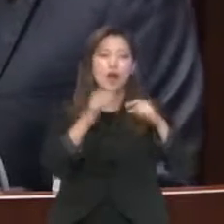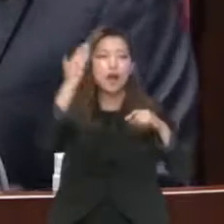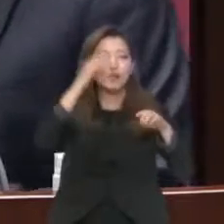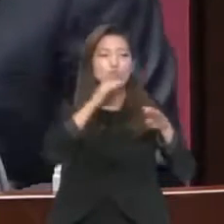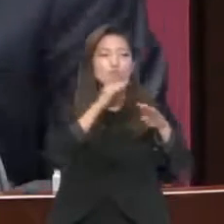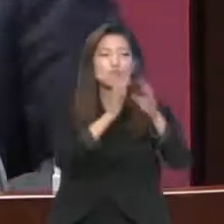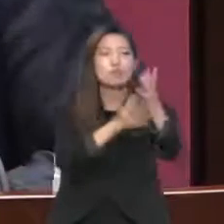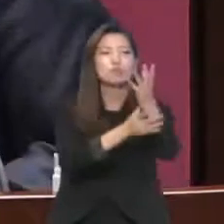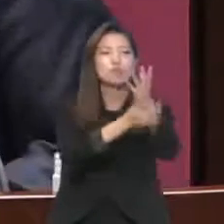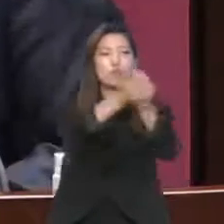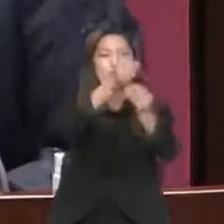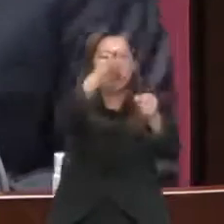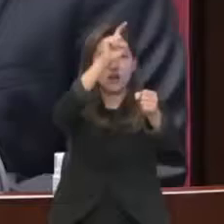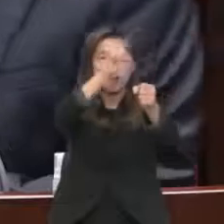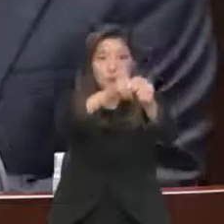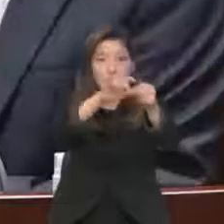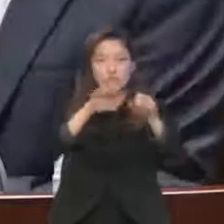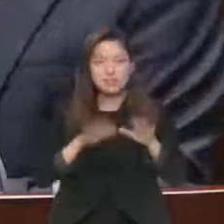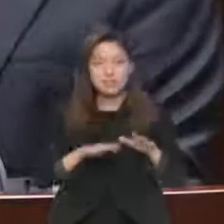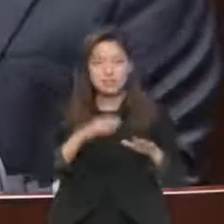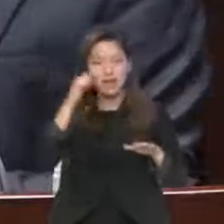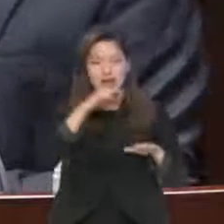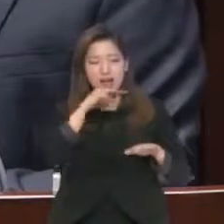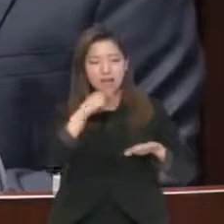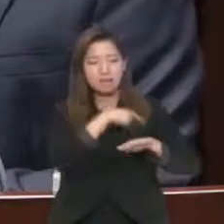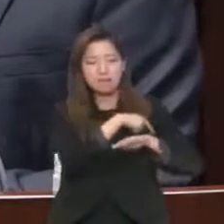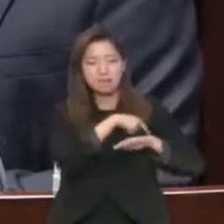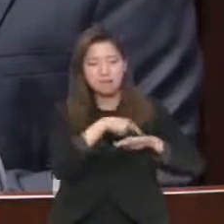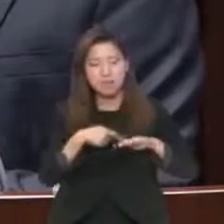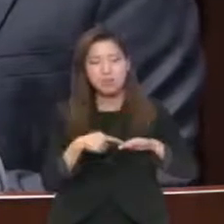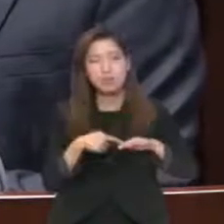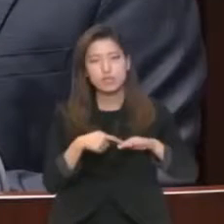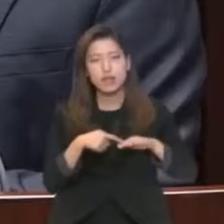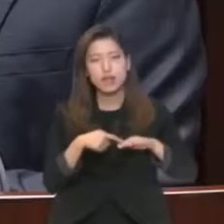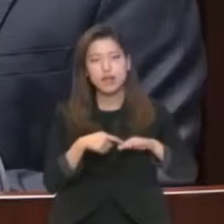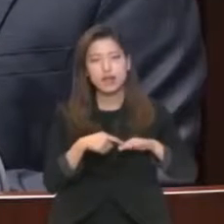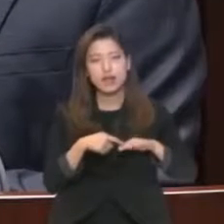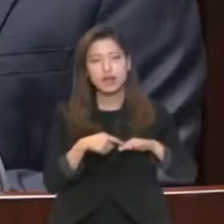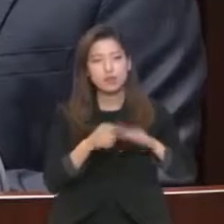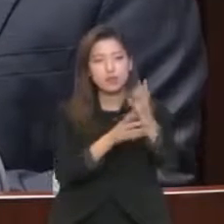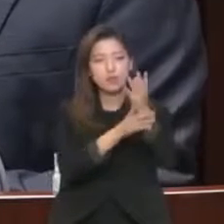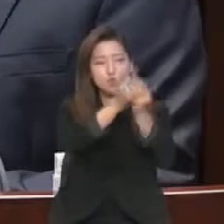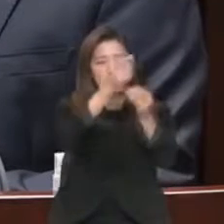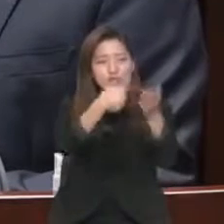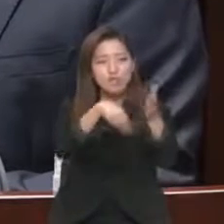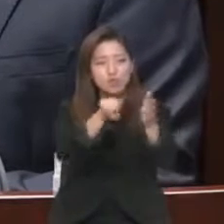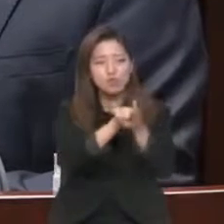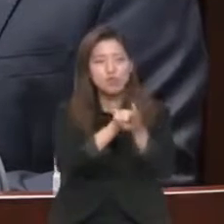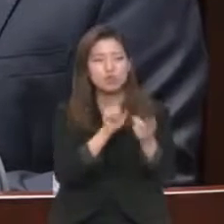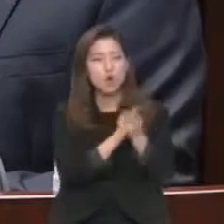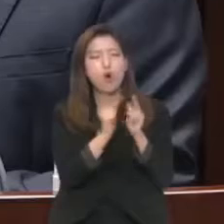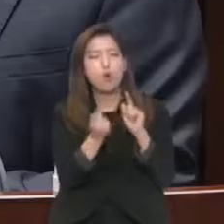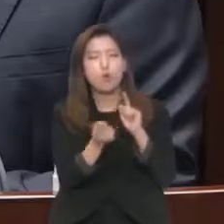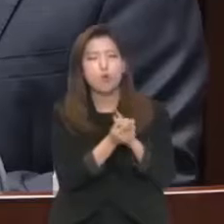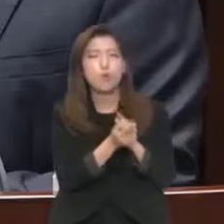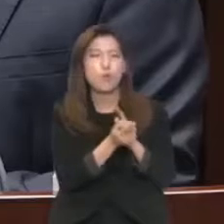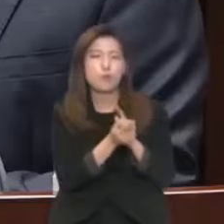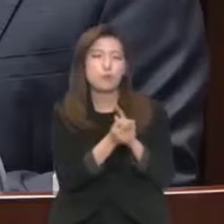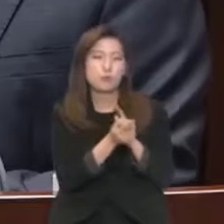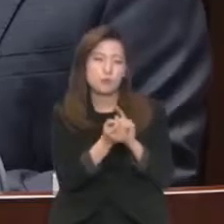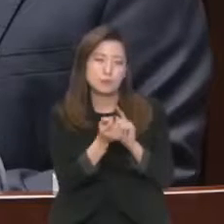과정에서의 어떤 같은 민족으로서 또 통일의 그 같은 그 상대로서 통일을 이루어야 하는 같은 상대로서